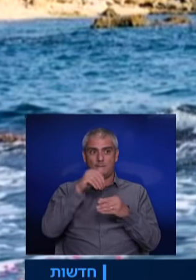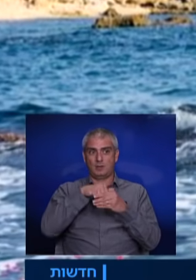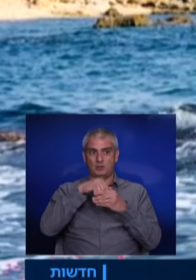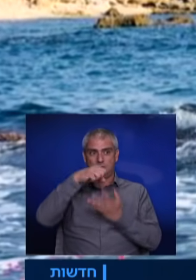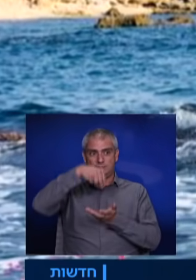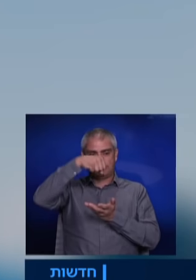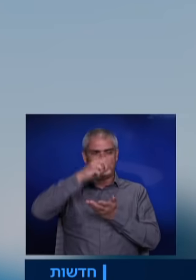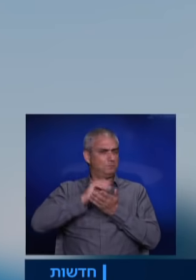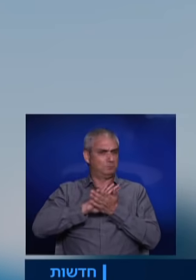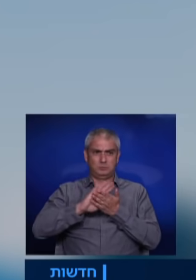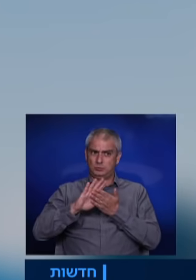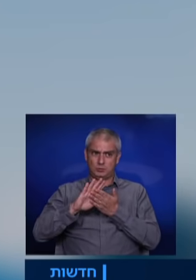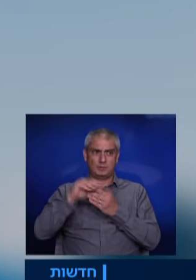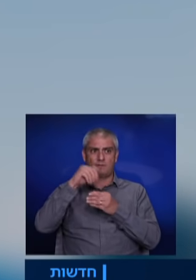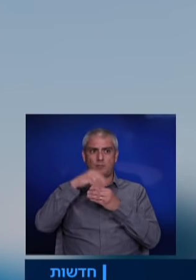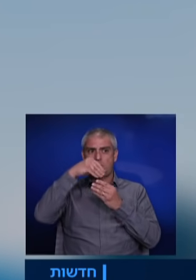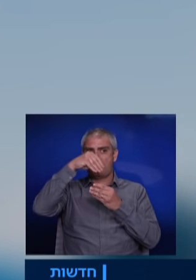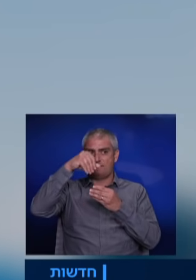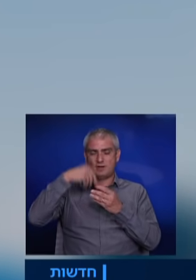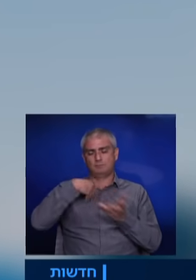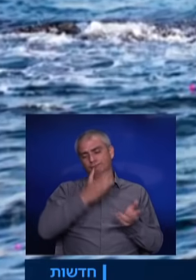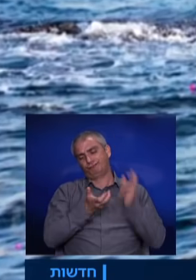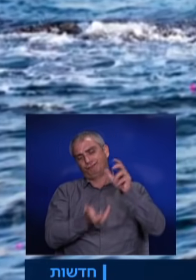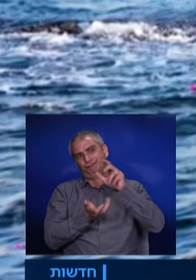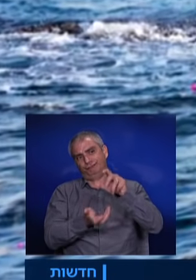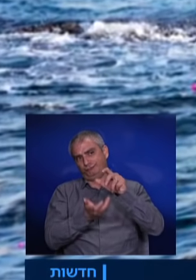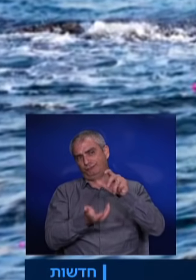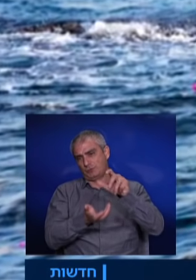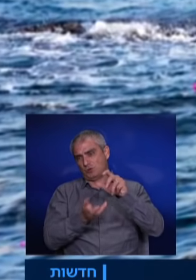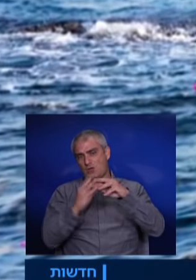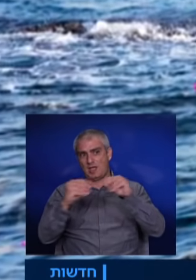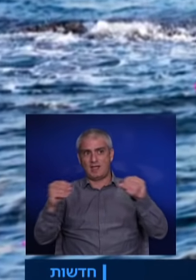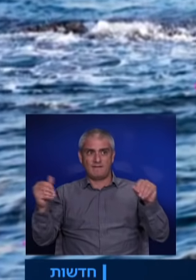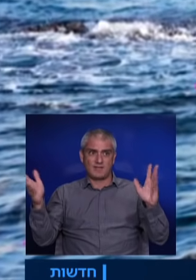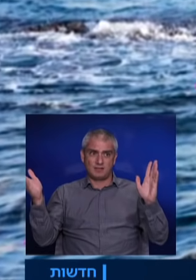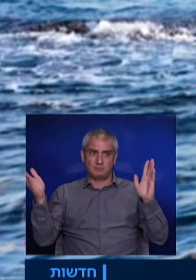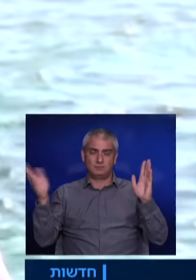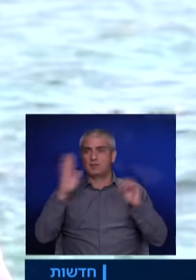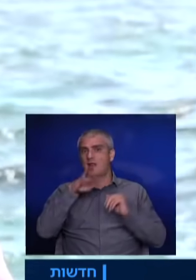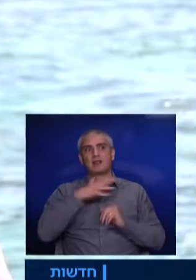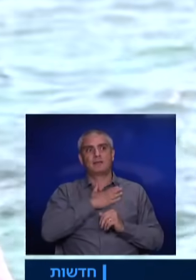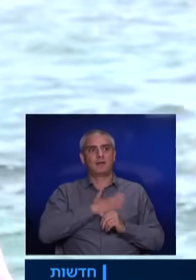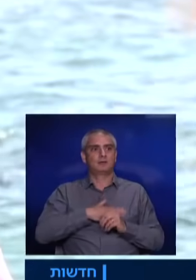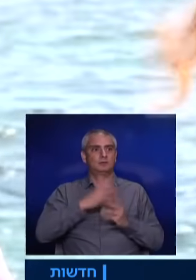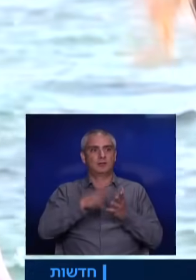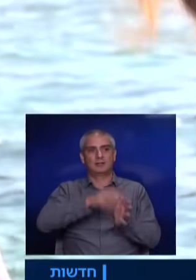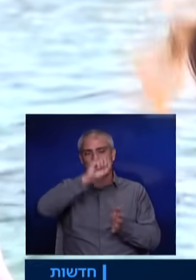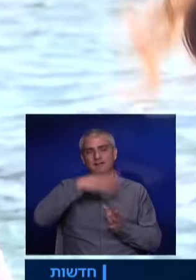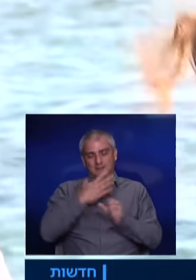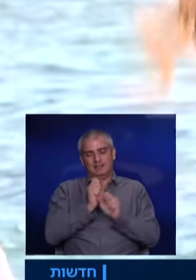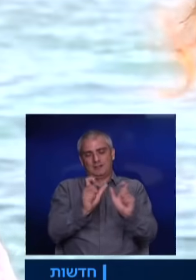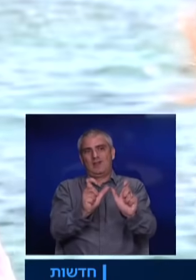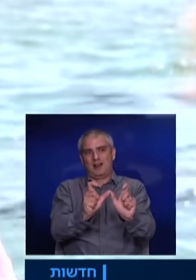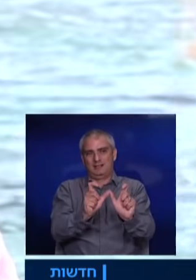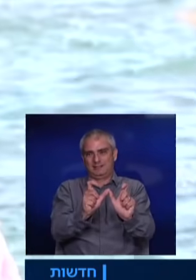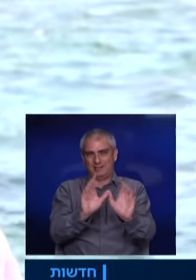שק מאוד פשוט, ובתוכו היה את האפר, ופיזרנו את האפר. הילדים רצו לפזר עם הידיים והצלחנו לעצור